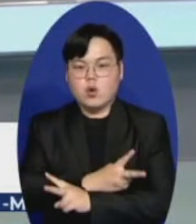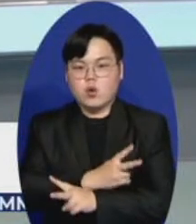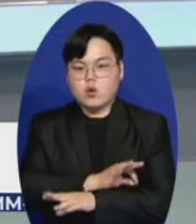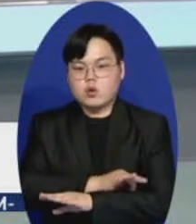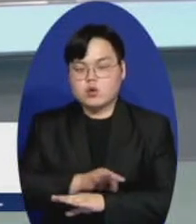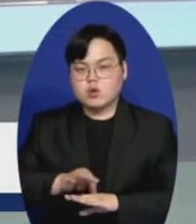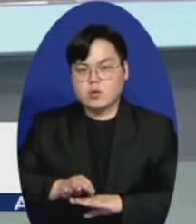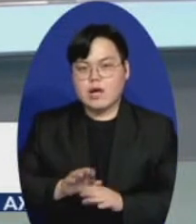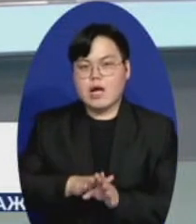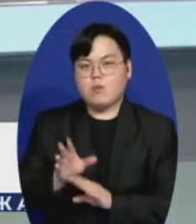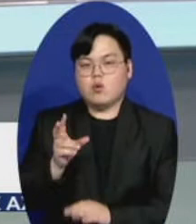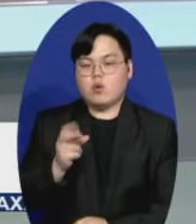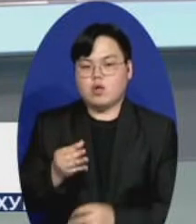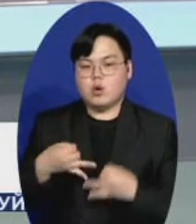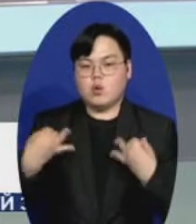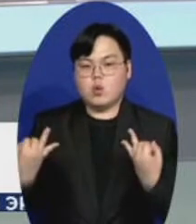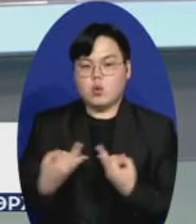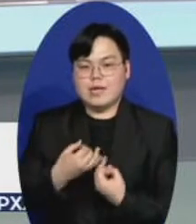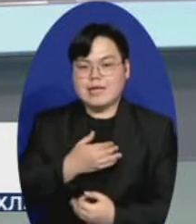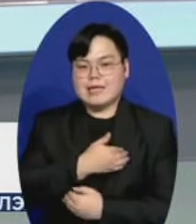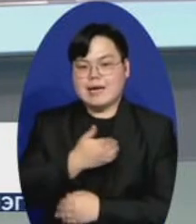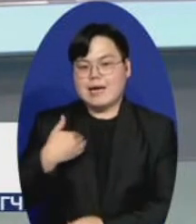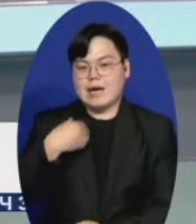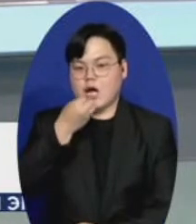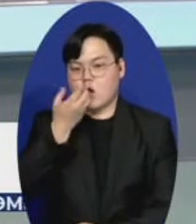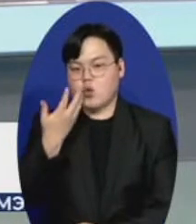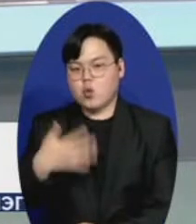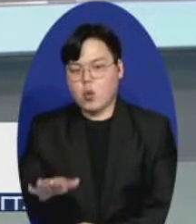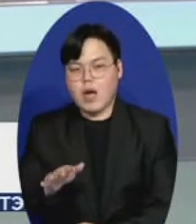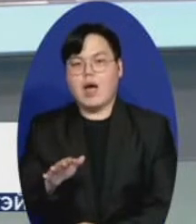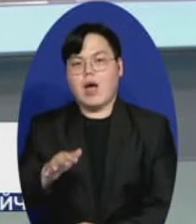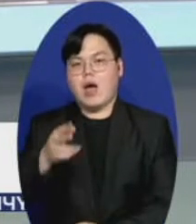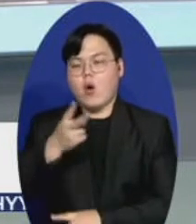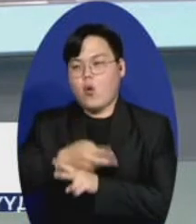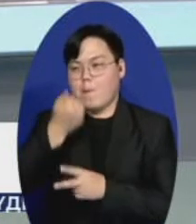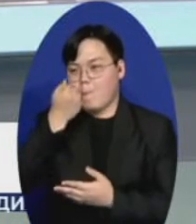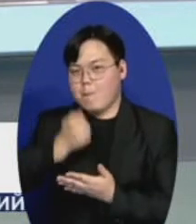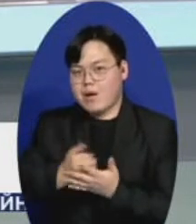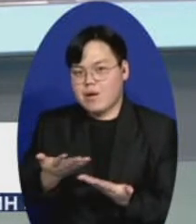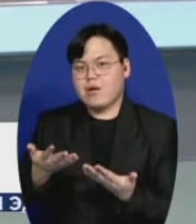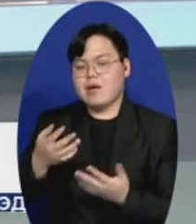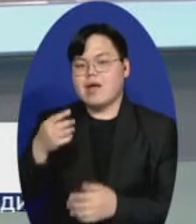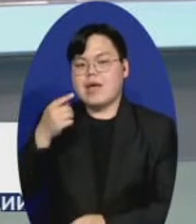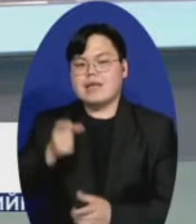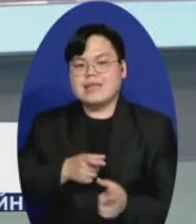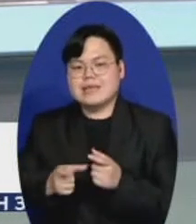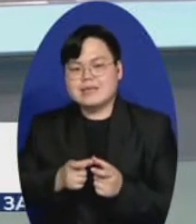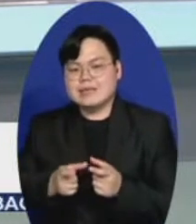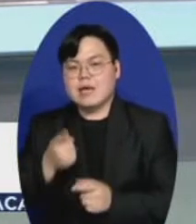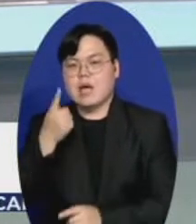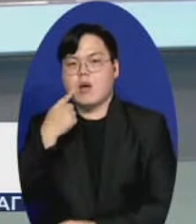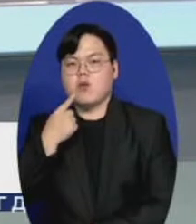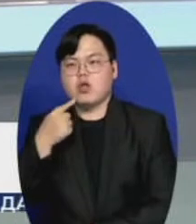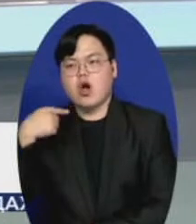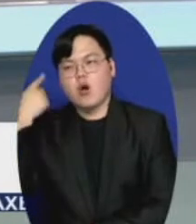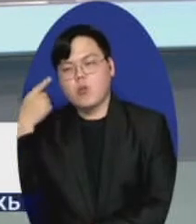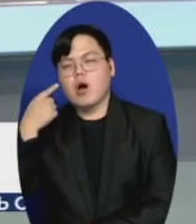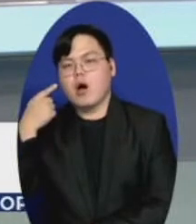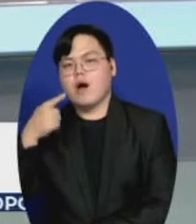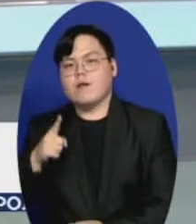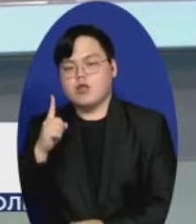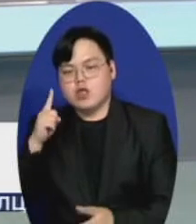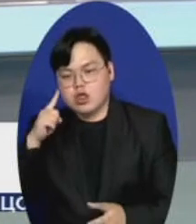төслийг өнөөдөр аль биесээр улсын хурлын даргад өргөн барьлаа. Хууль батлагдсанаар эдийн засгийн дэх эмэгтэйчүүдийн оролцооны талаар нэгдсэн ойлголттой